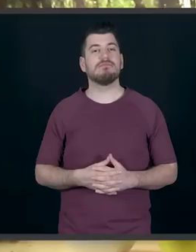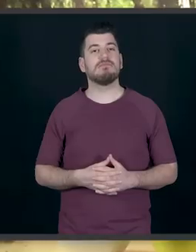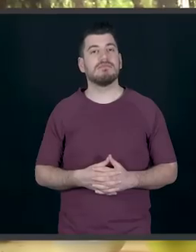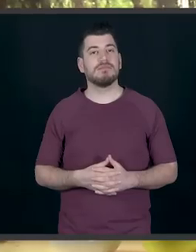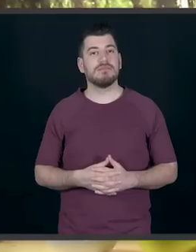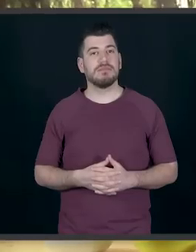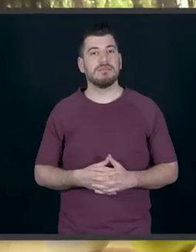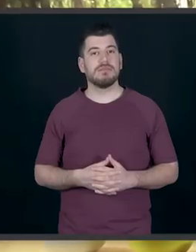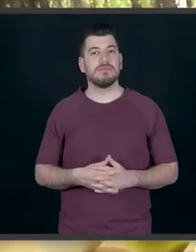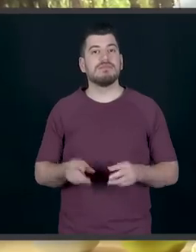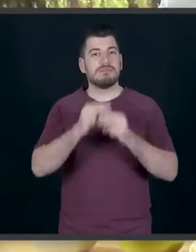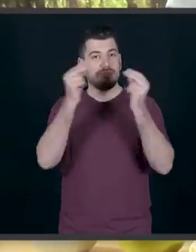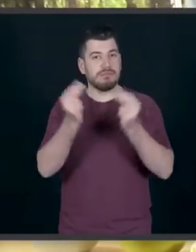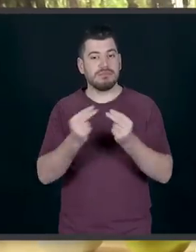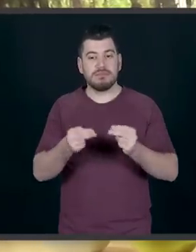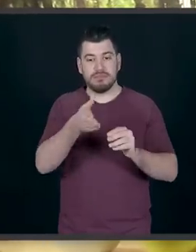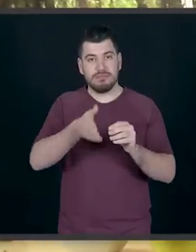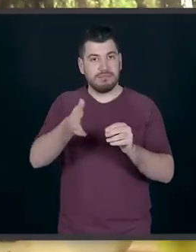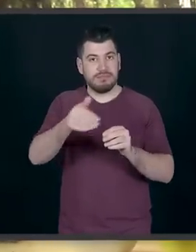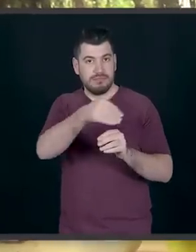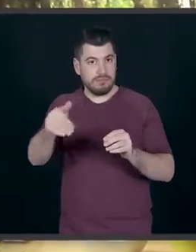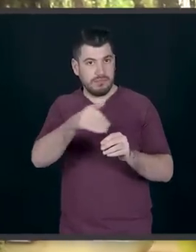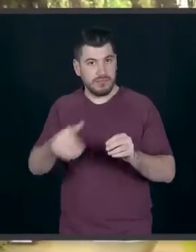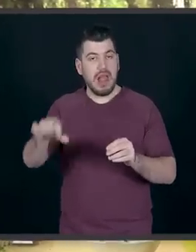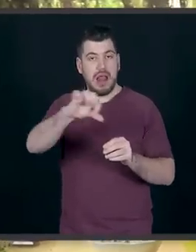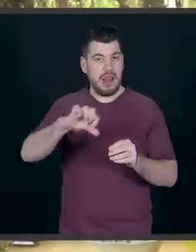Και λίγο ελαιόλαδο.